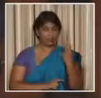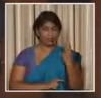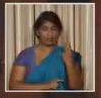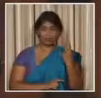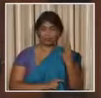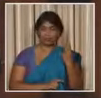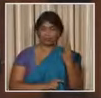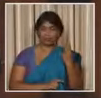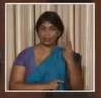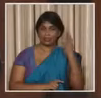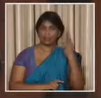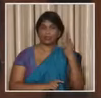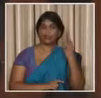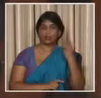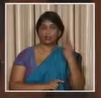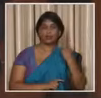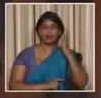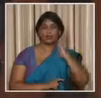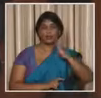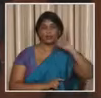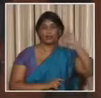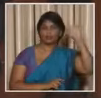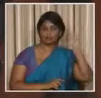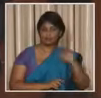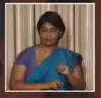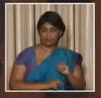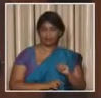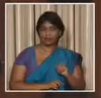2000 ගණන්වල රියල් වලින් සල්ලි හොයන් ඇවිල්ලා